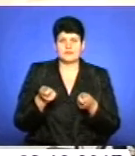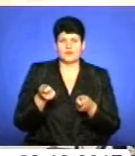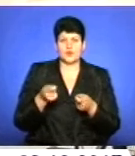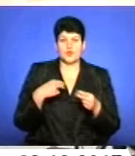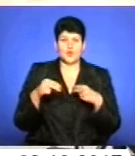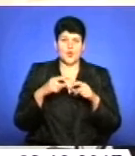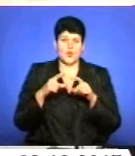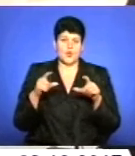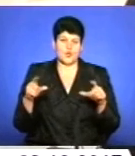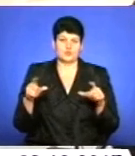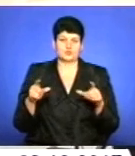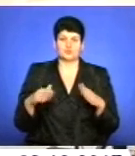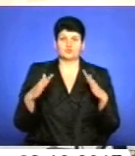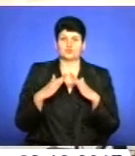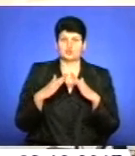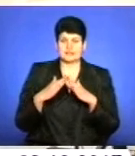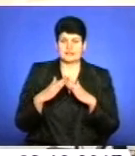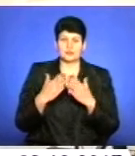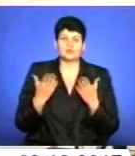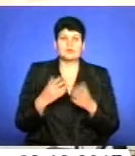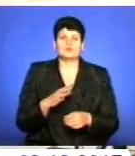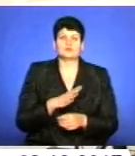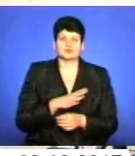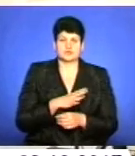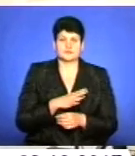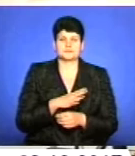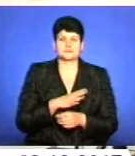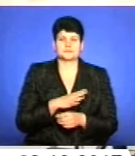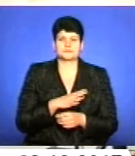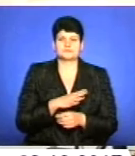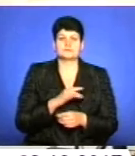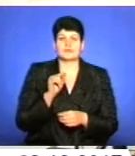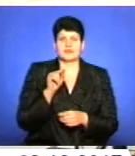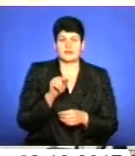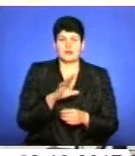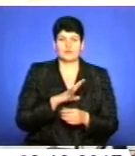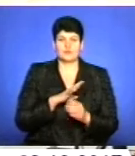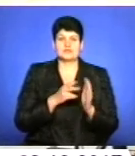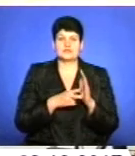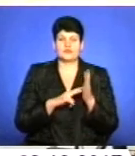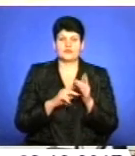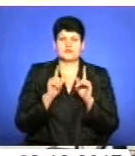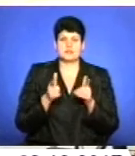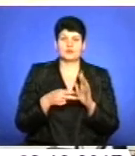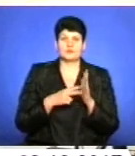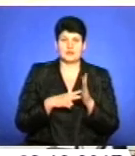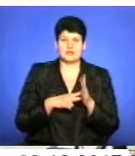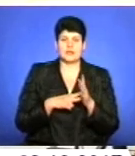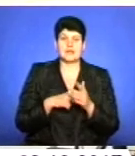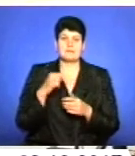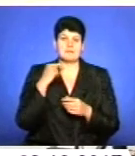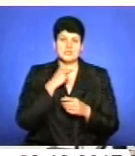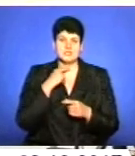адміністративно-торгового будинку, де були, значить, там сплановані згідно плану і м'ясні, і молочні відділі,